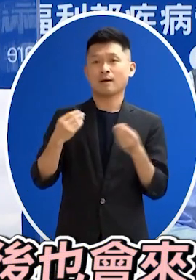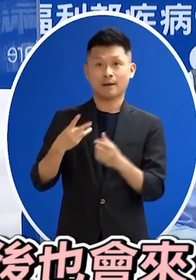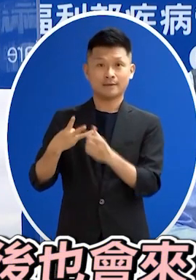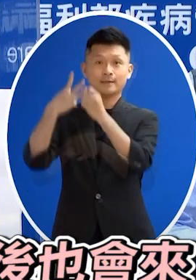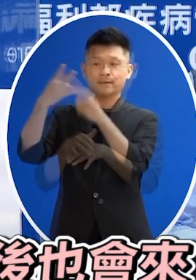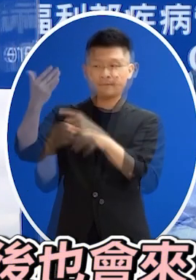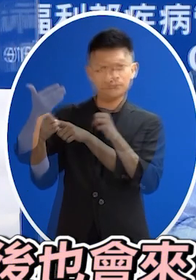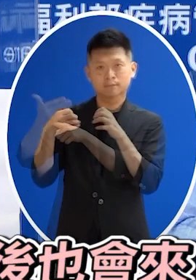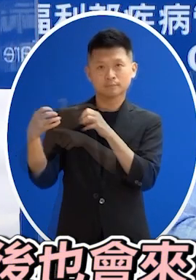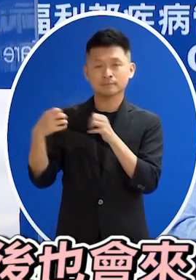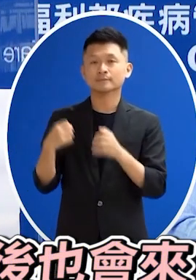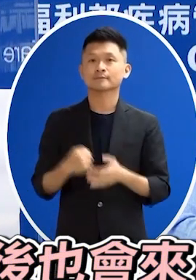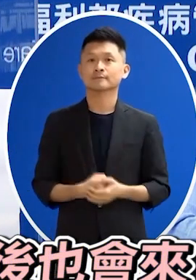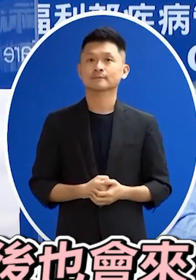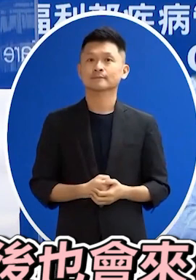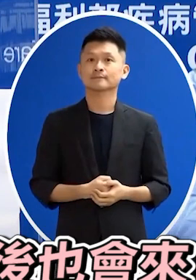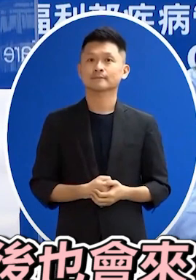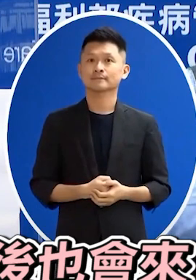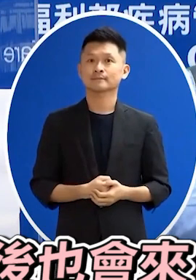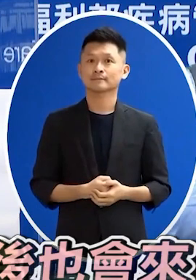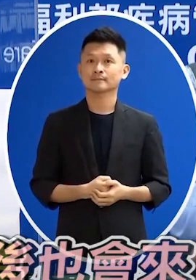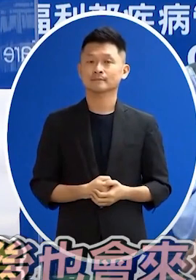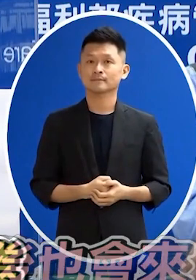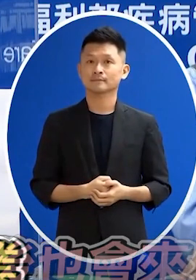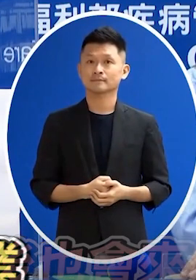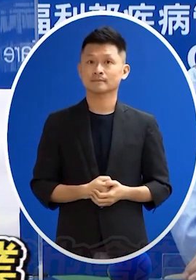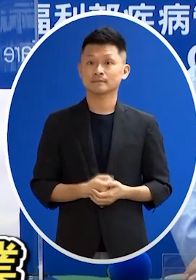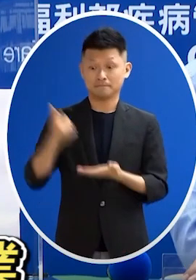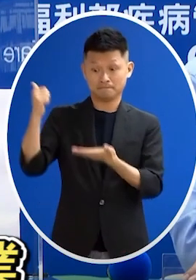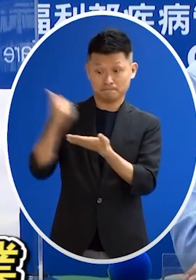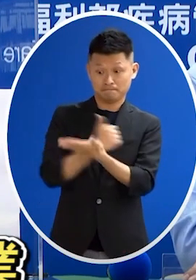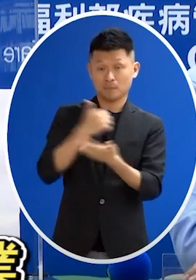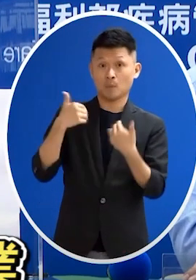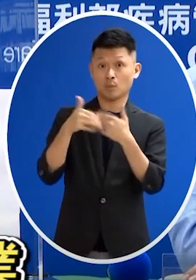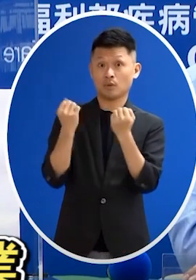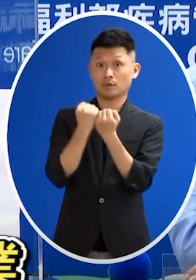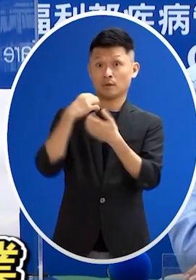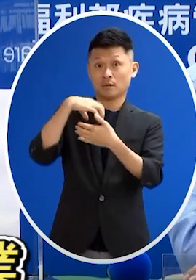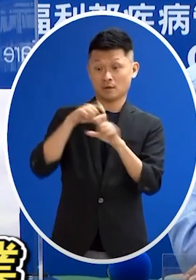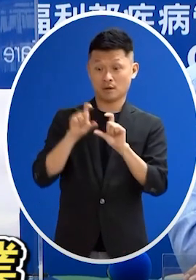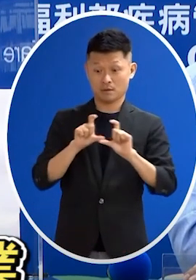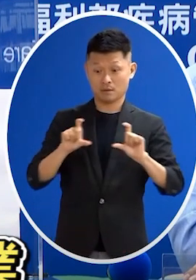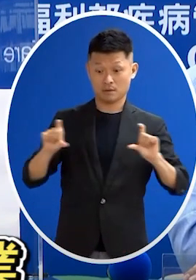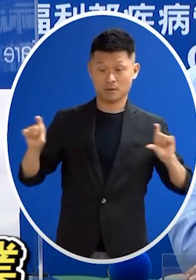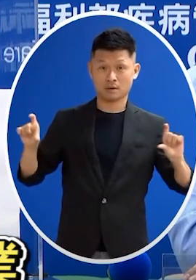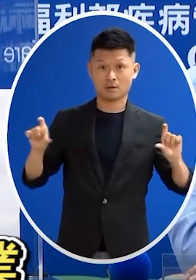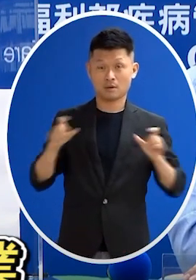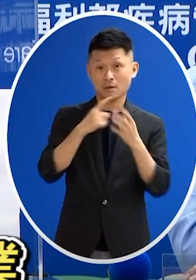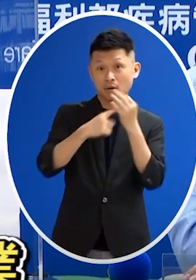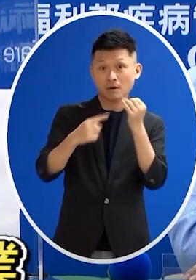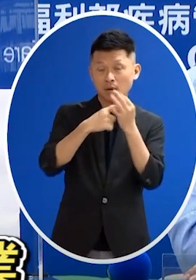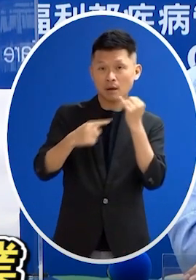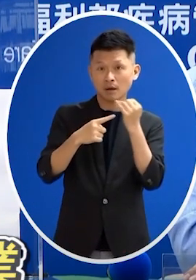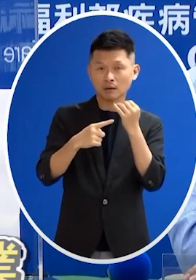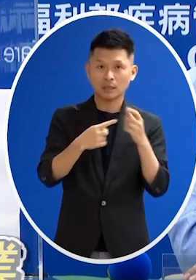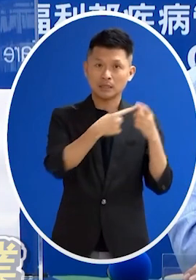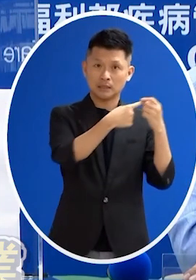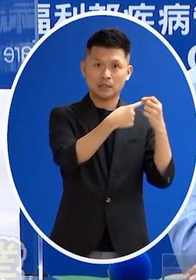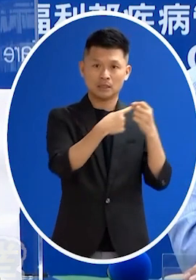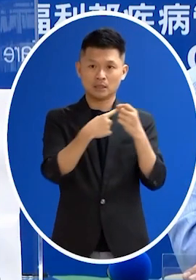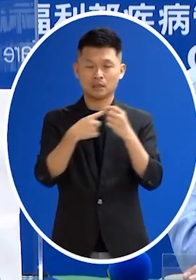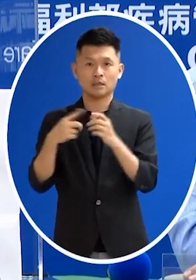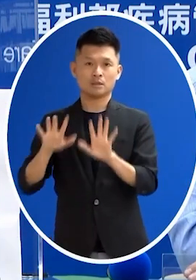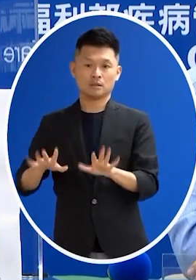会来了哈。那事实上就是说这一批的莫德纳来。事实上量当然是比第一批要